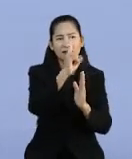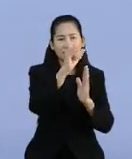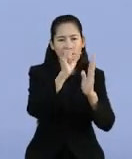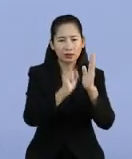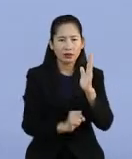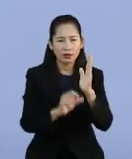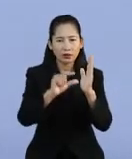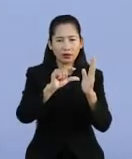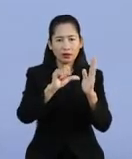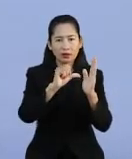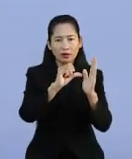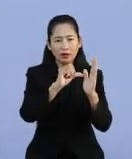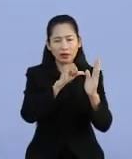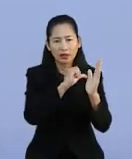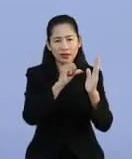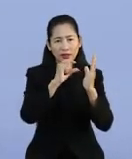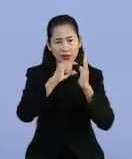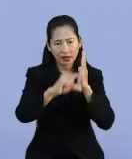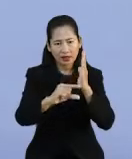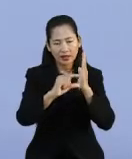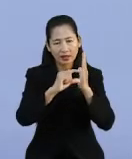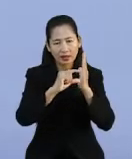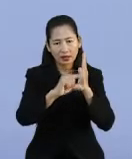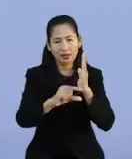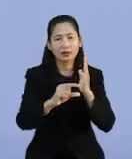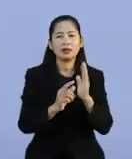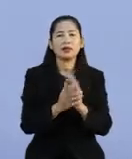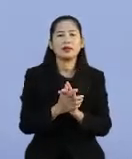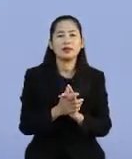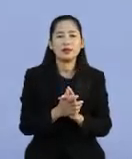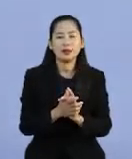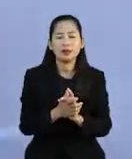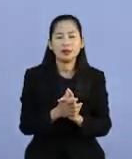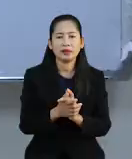4 lết cạt. Áo chung mơ thở ai con. Cất tịnh mơ con.